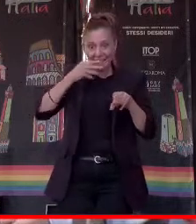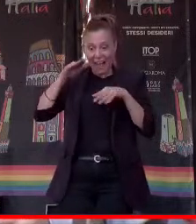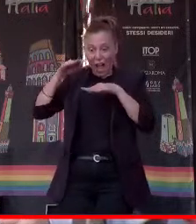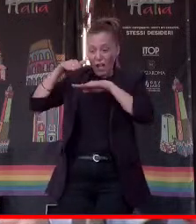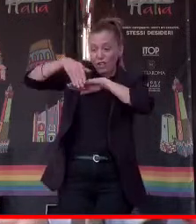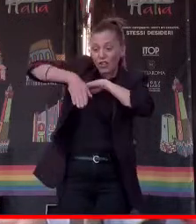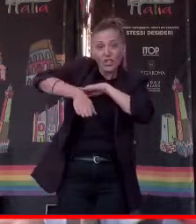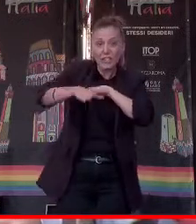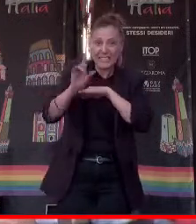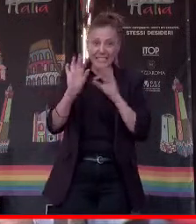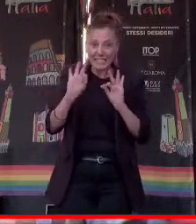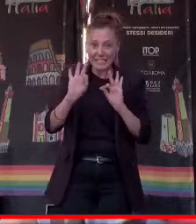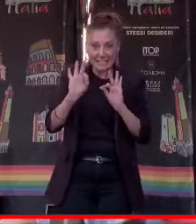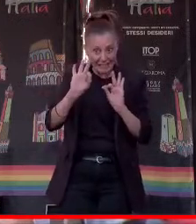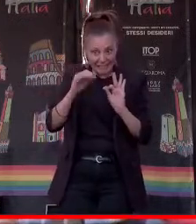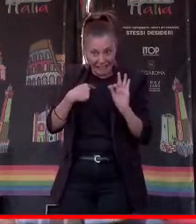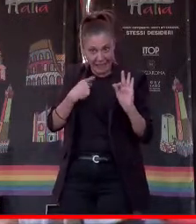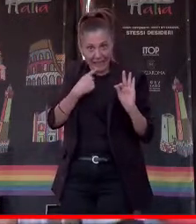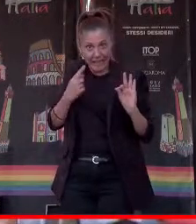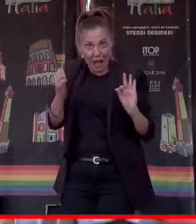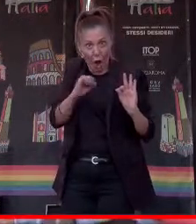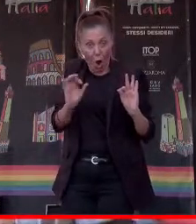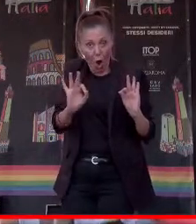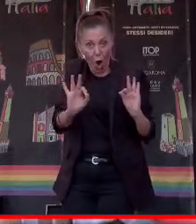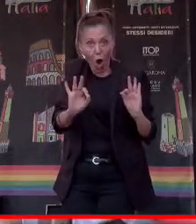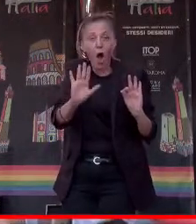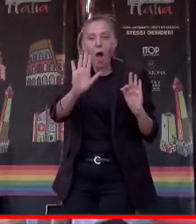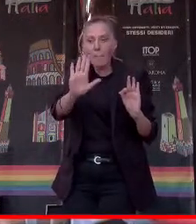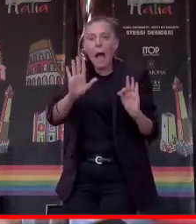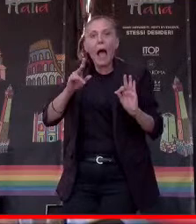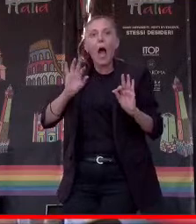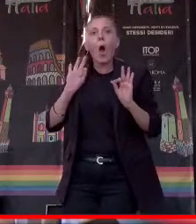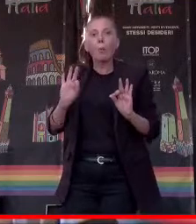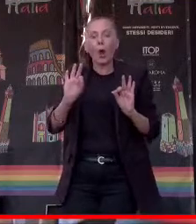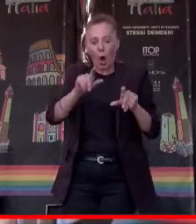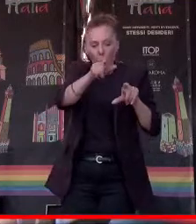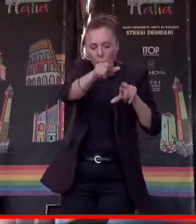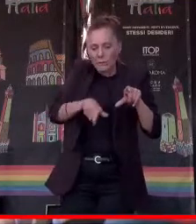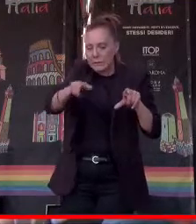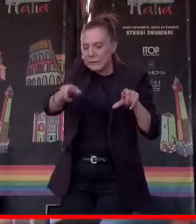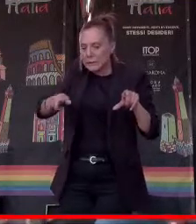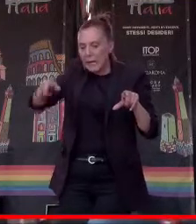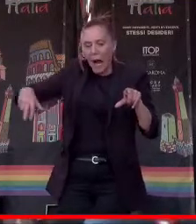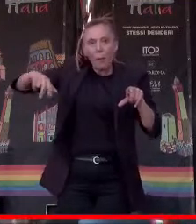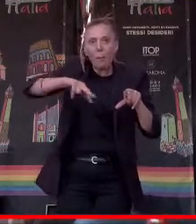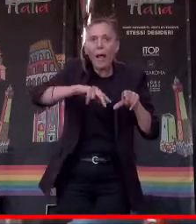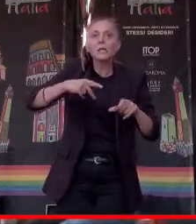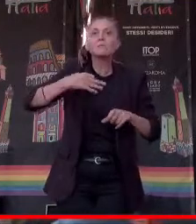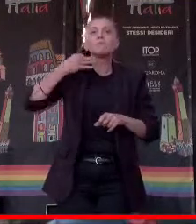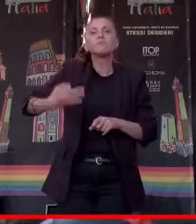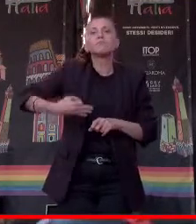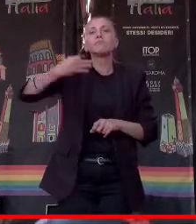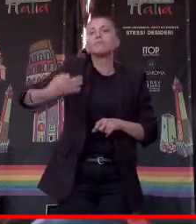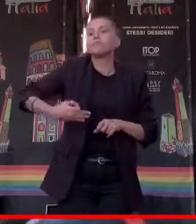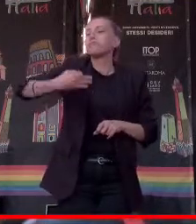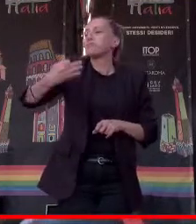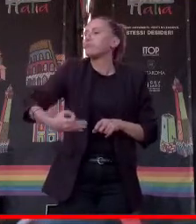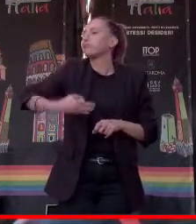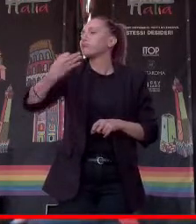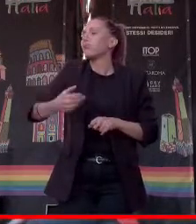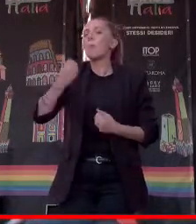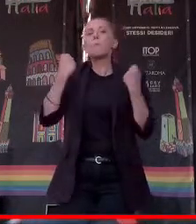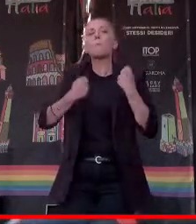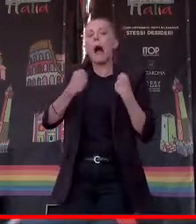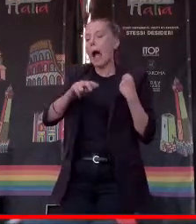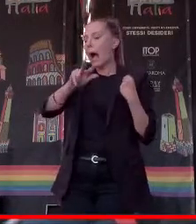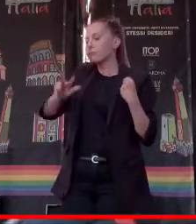ancora, parlo solo di strisce pedonali che sono occupati dalle macchine. Non lo dico al vigile, assolutamente, non è una